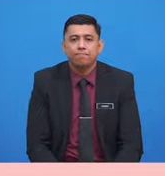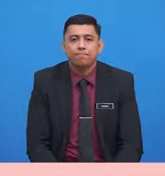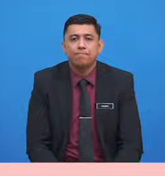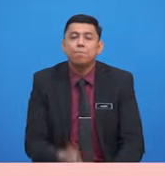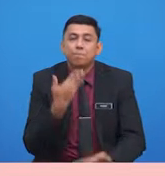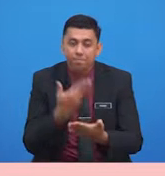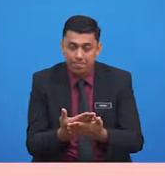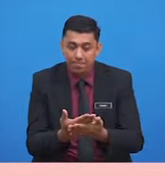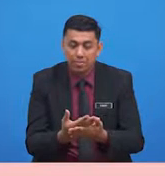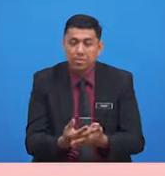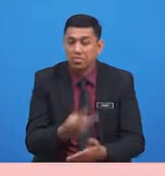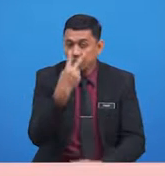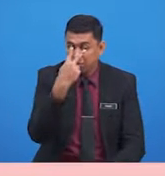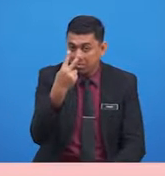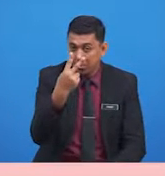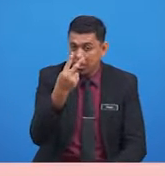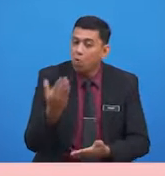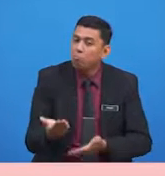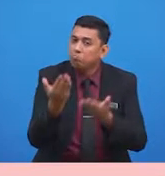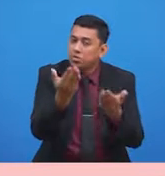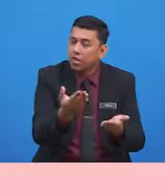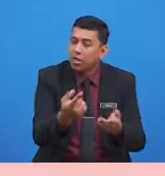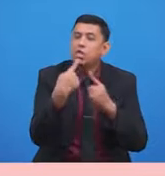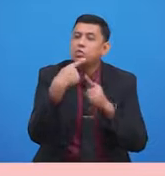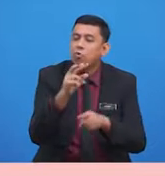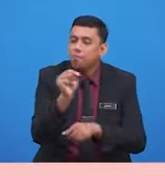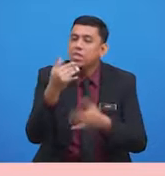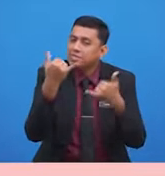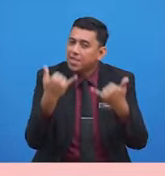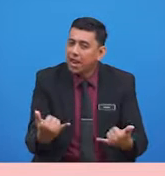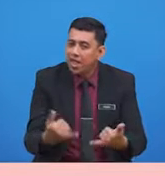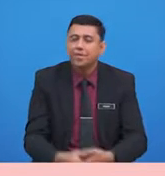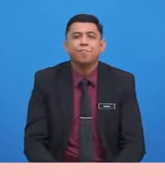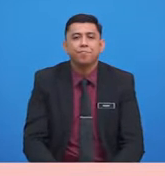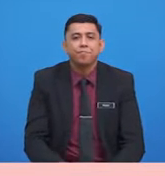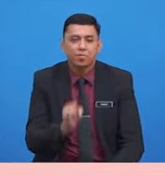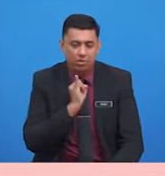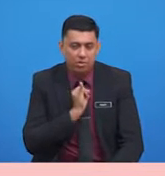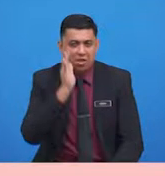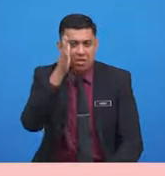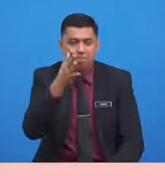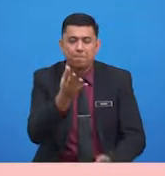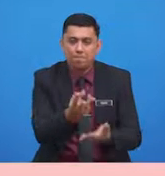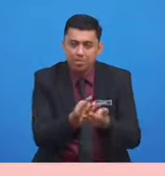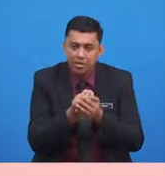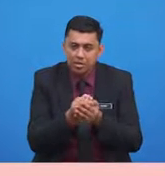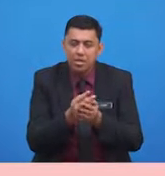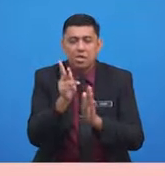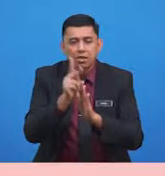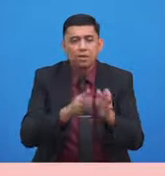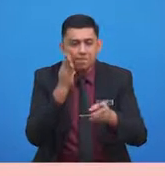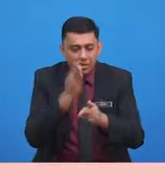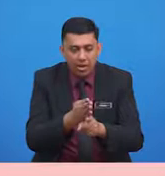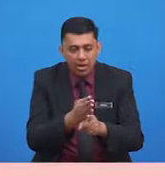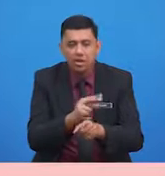Baik, kita lihat cadangan jawapan sekarang. Saya akan meminta kebenaran